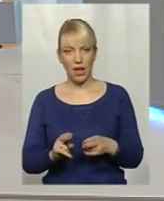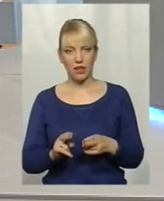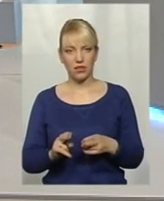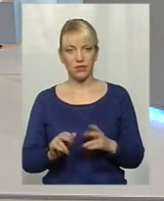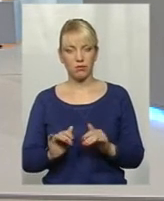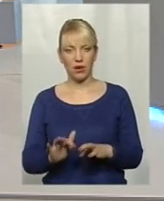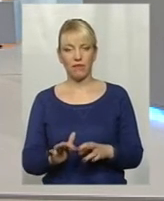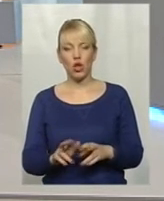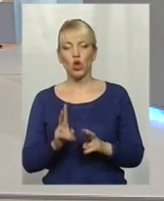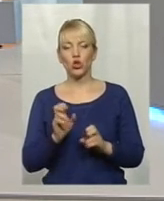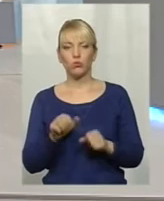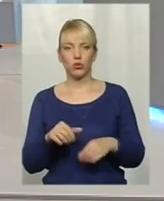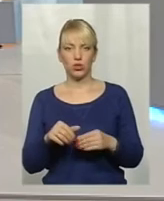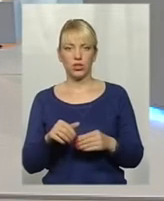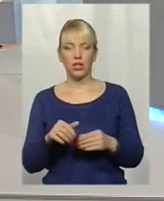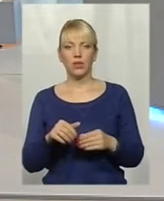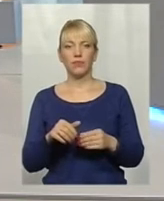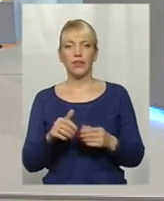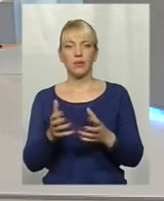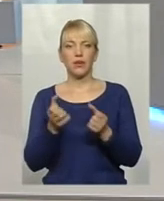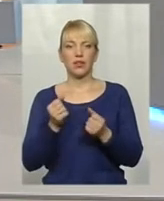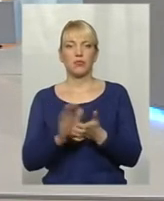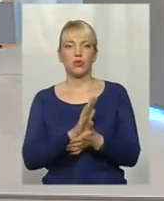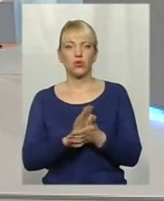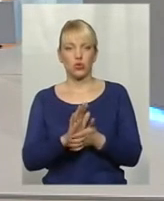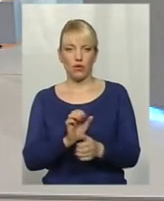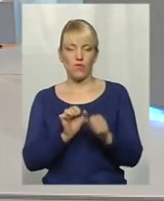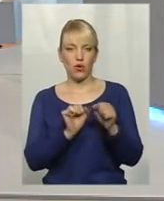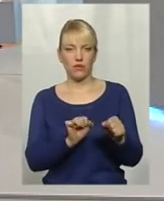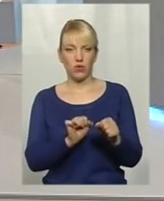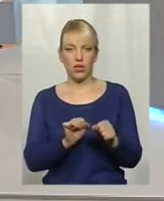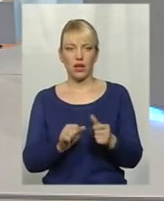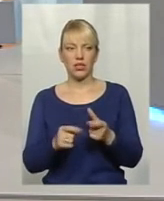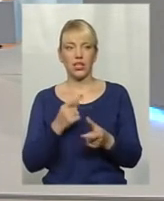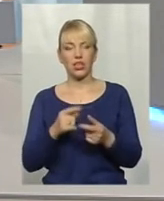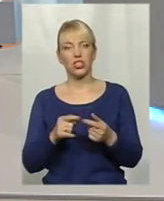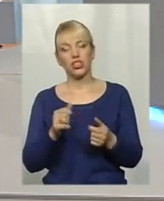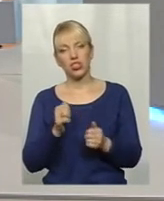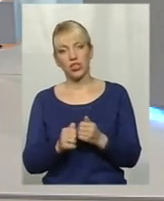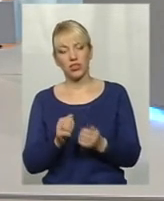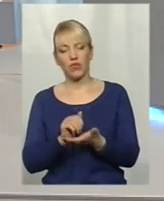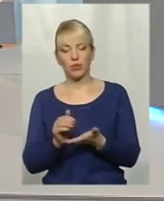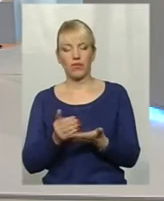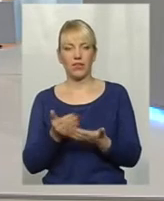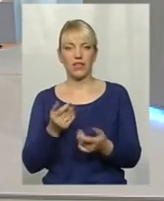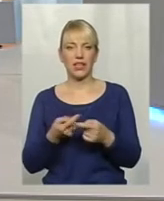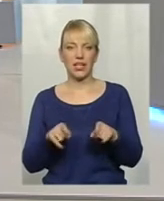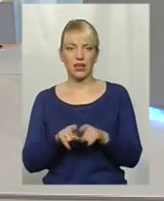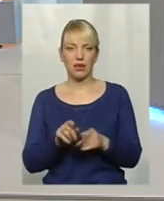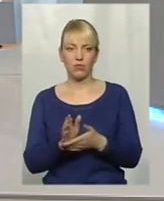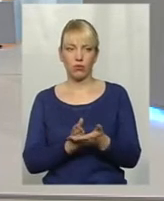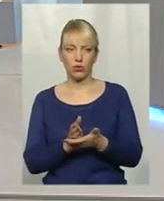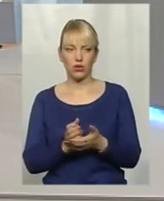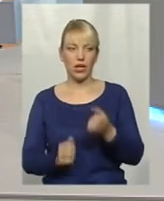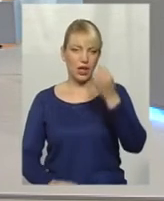державного адвоката? І чи часто підсудні або ж затримані відмовляються від таких послуг?